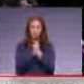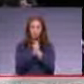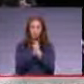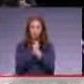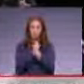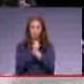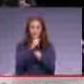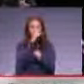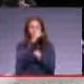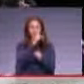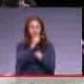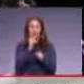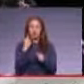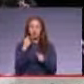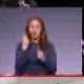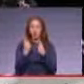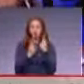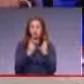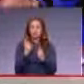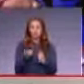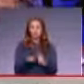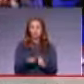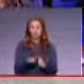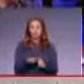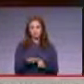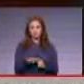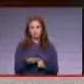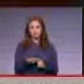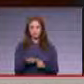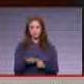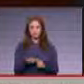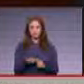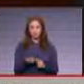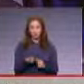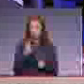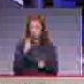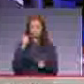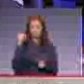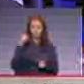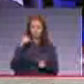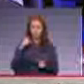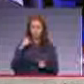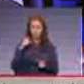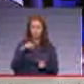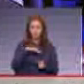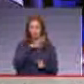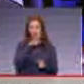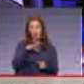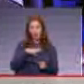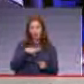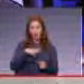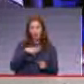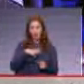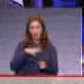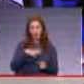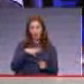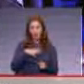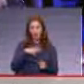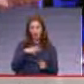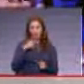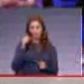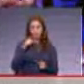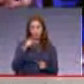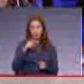على طول بيصوروا في بيروت. بس النهارده انا ما اشتغلتش في حاله تركيا. يعني في حاله قلق شويه النهارده عندك المنتجين